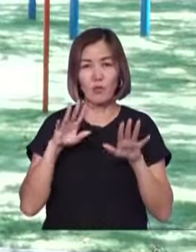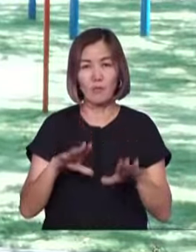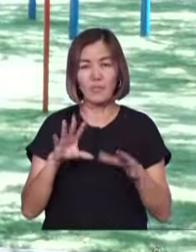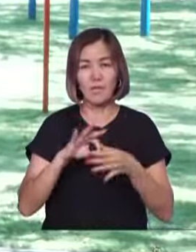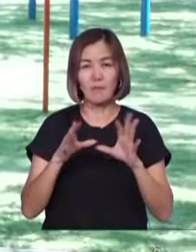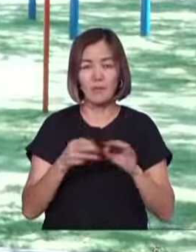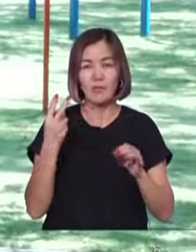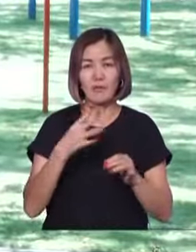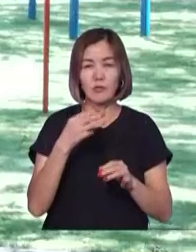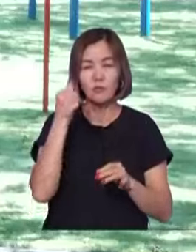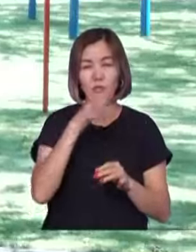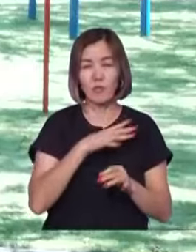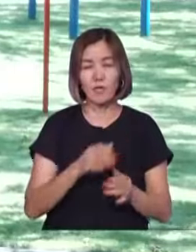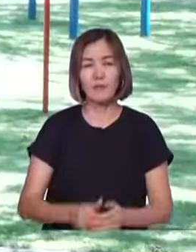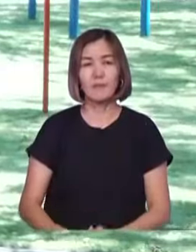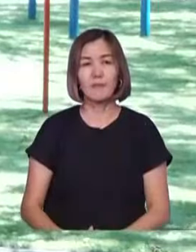игр 2024